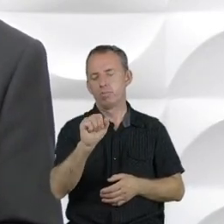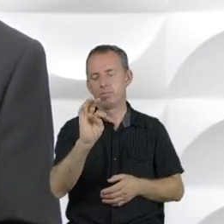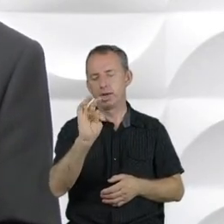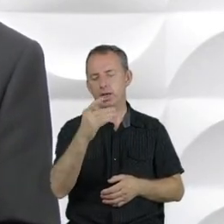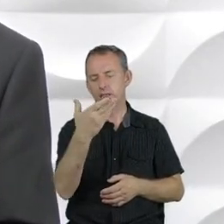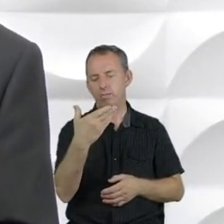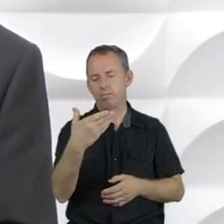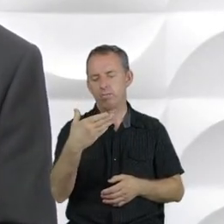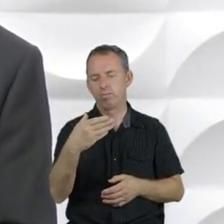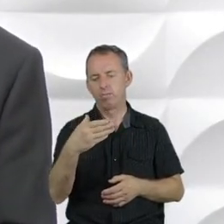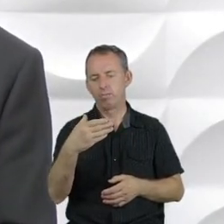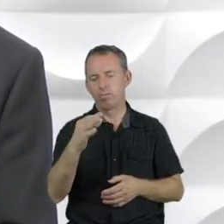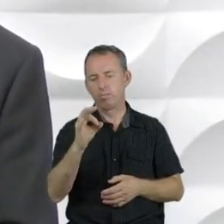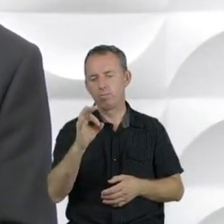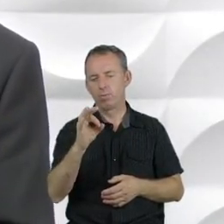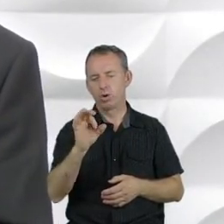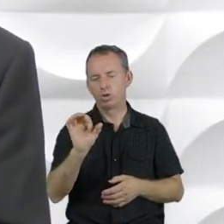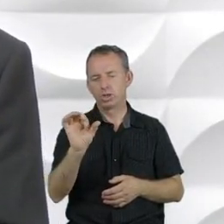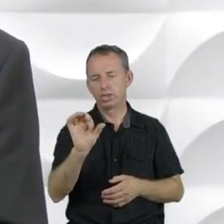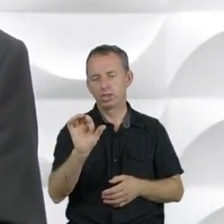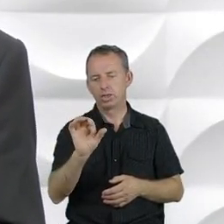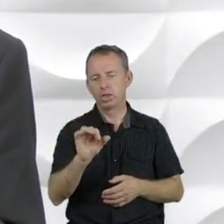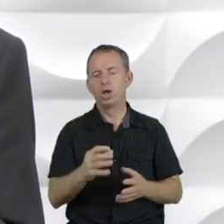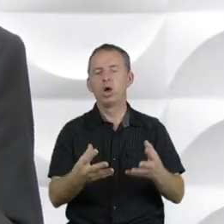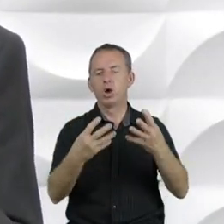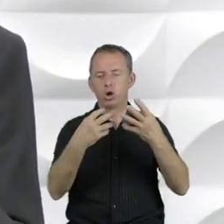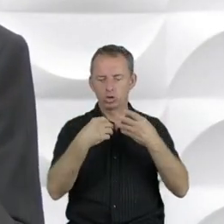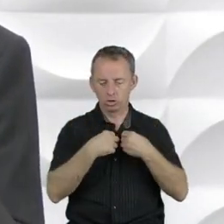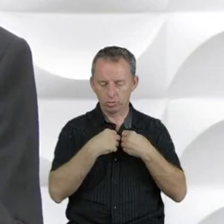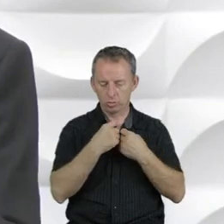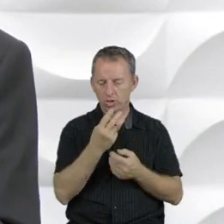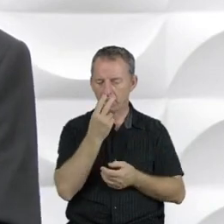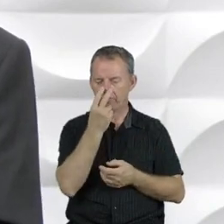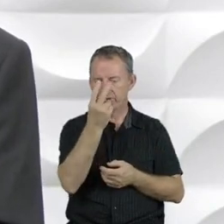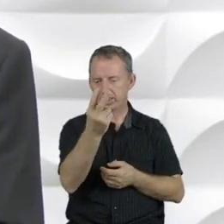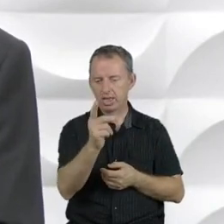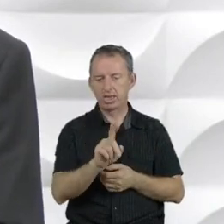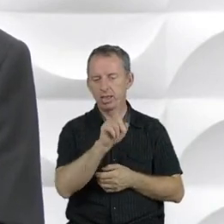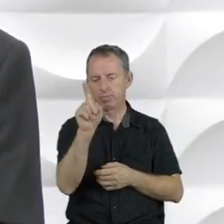otrzymuje w Dzień Pański objawienie.